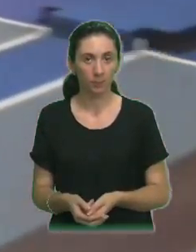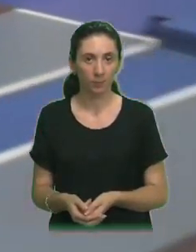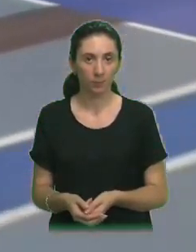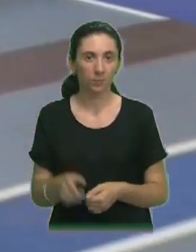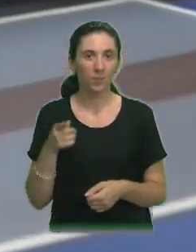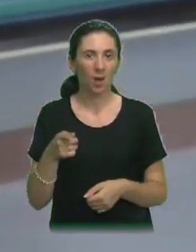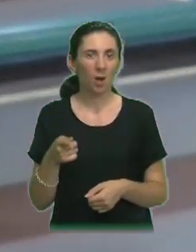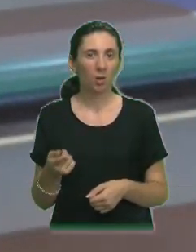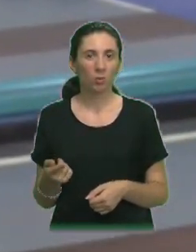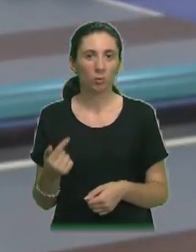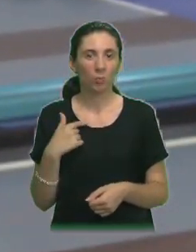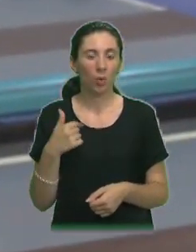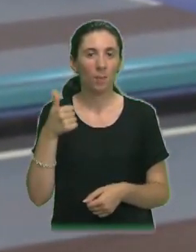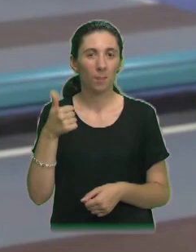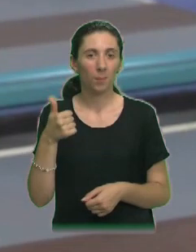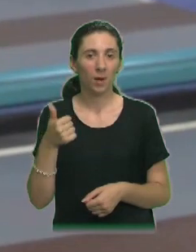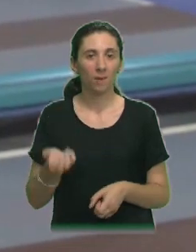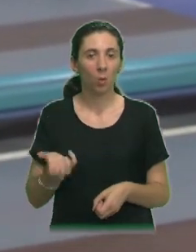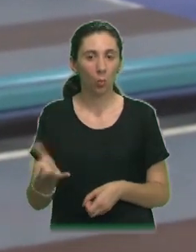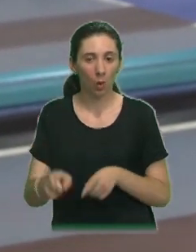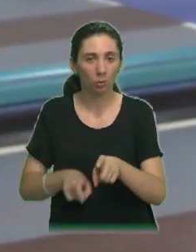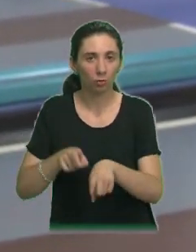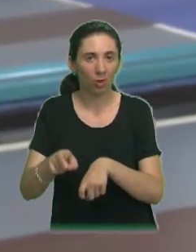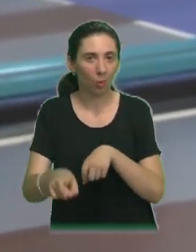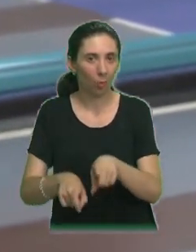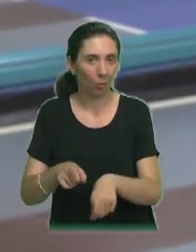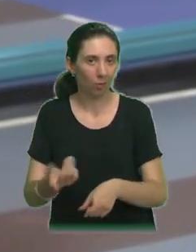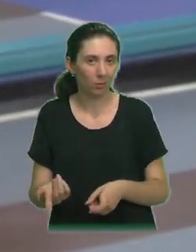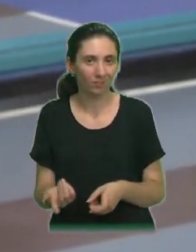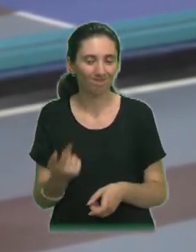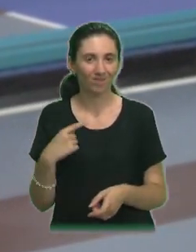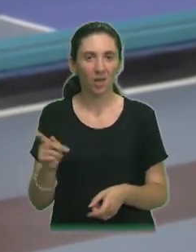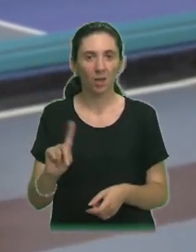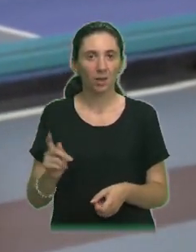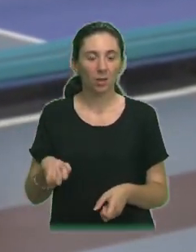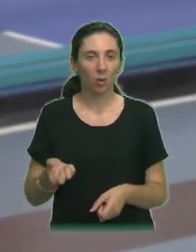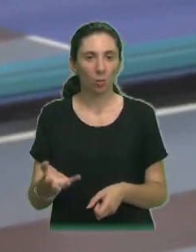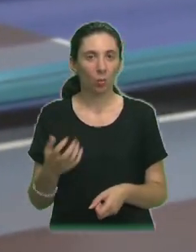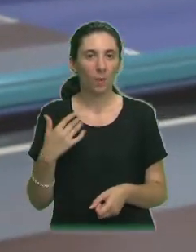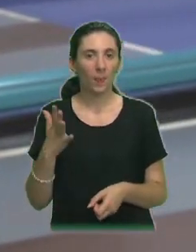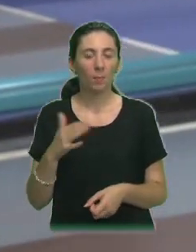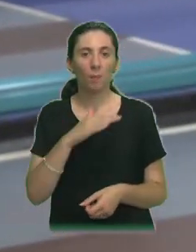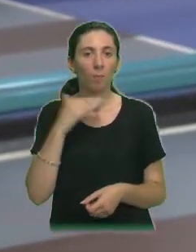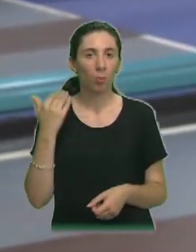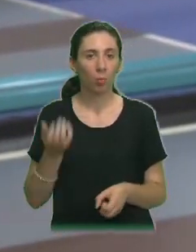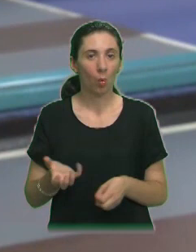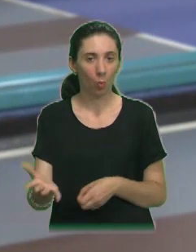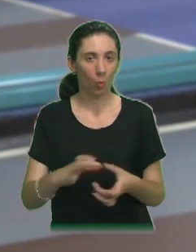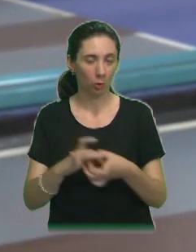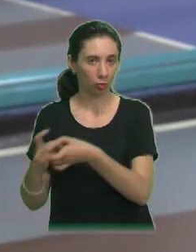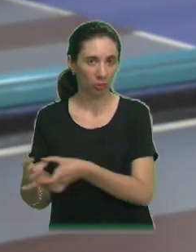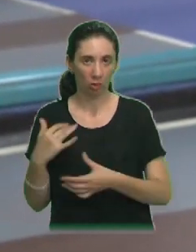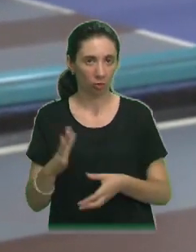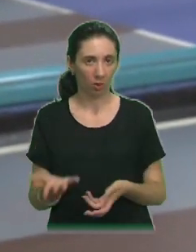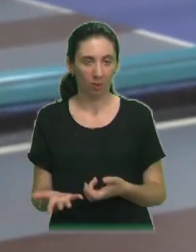su praktički moji prvi kuglački koraci. Ne kuglam, nemam puno kuglačkog staža. Ja